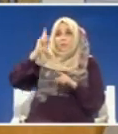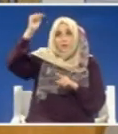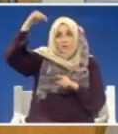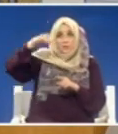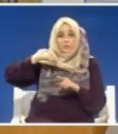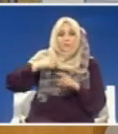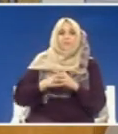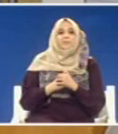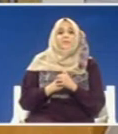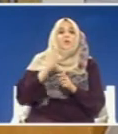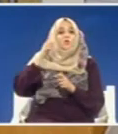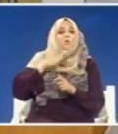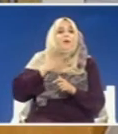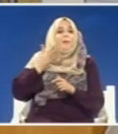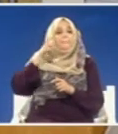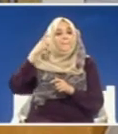حب الله لعبده،